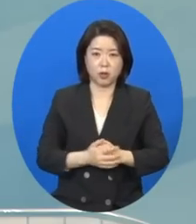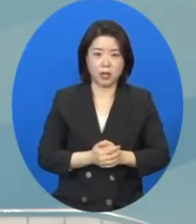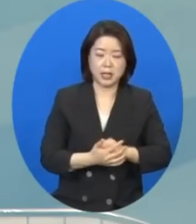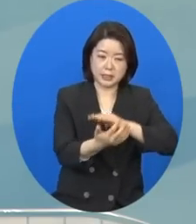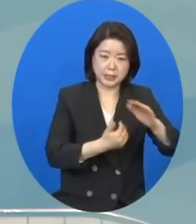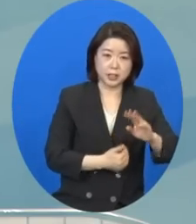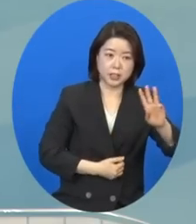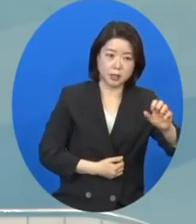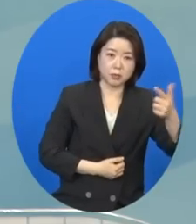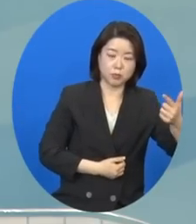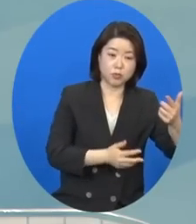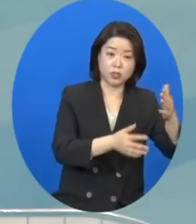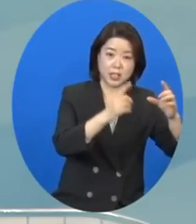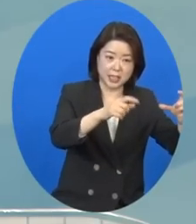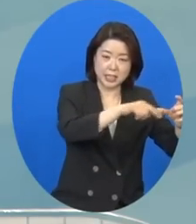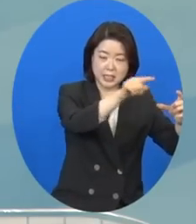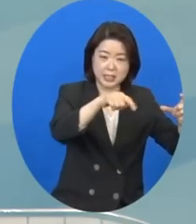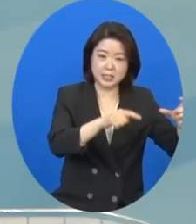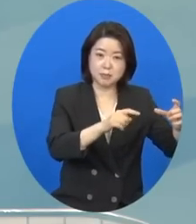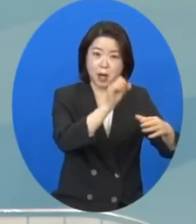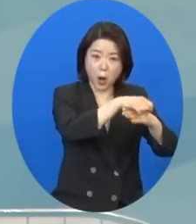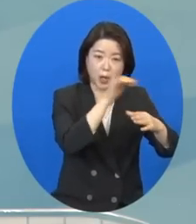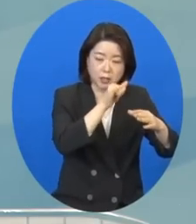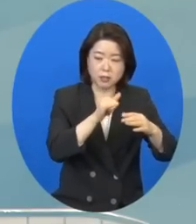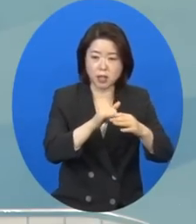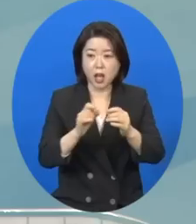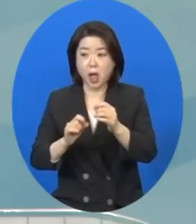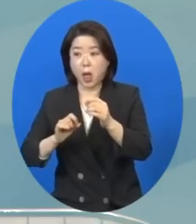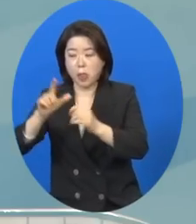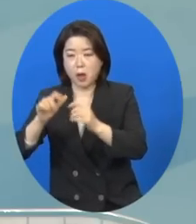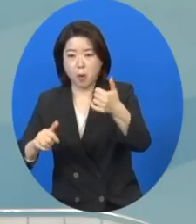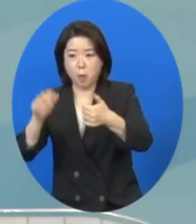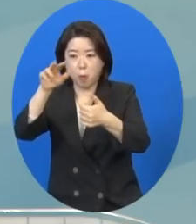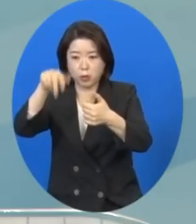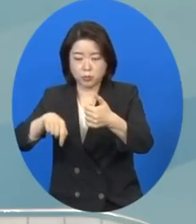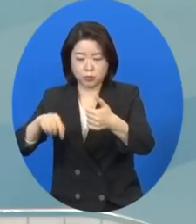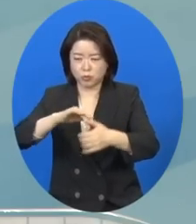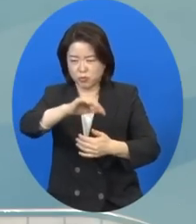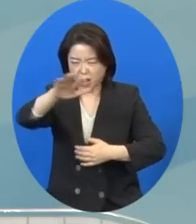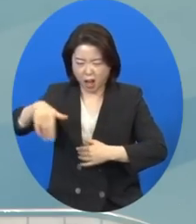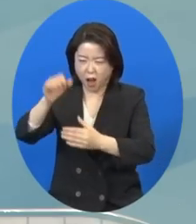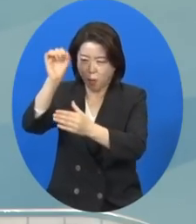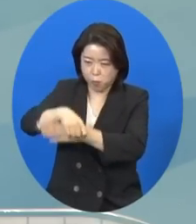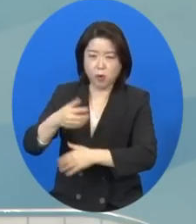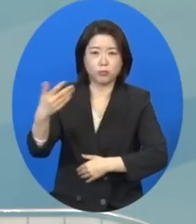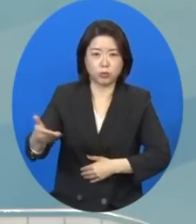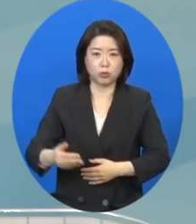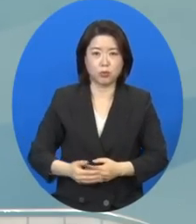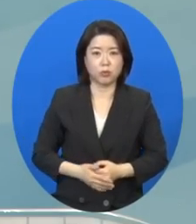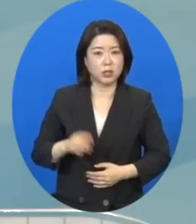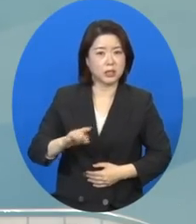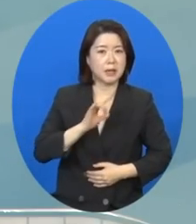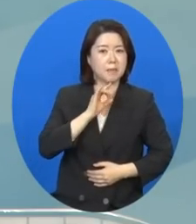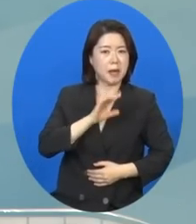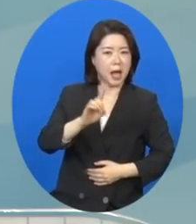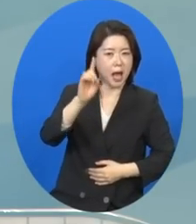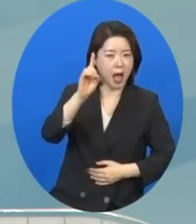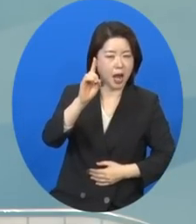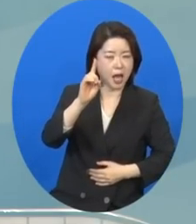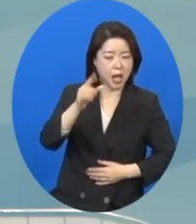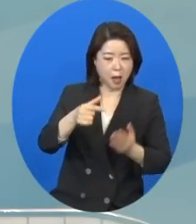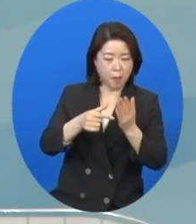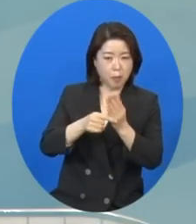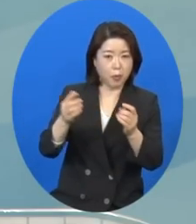허용이 됐는데 이제는 50개 줄 미국 전역에 허영이 된 것입니다 여러분 이것이 단 한 사람의 표 때문에